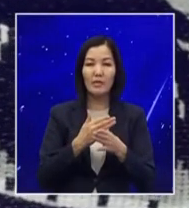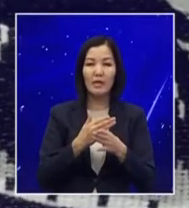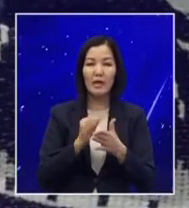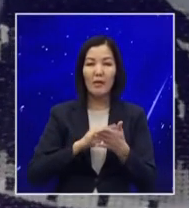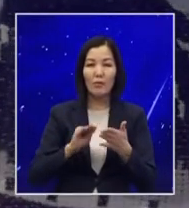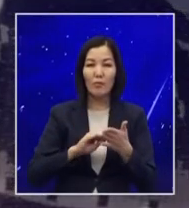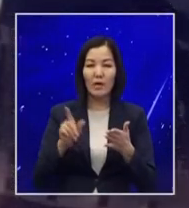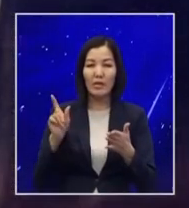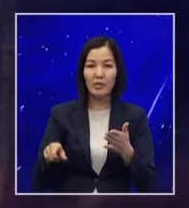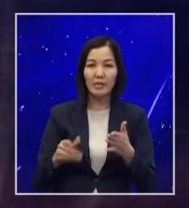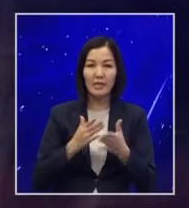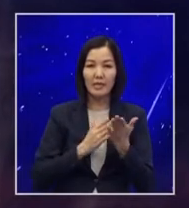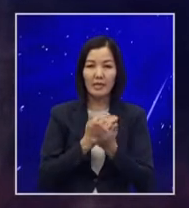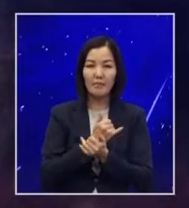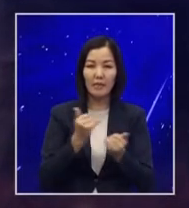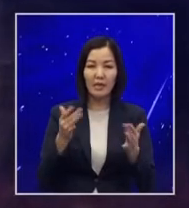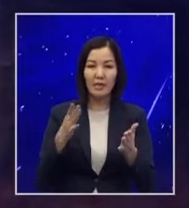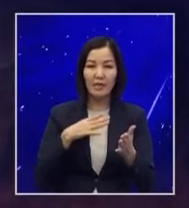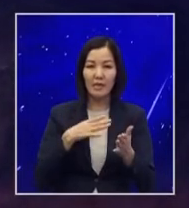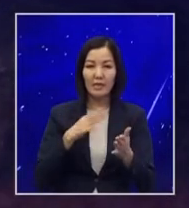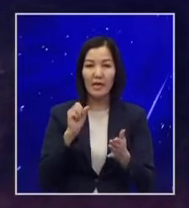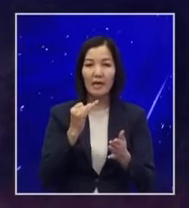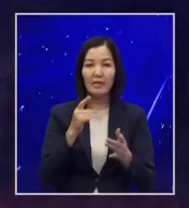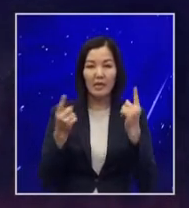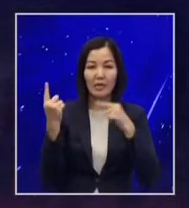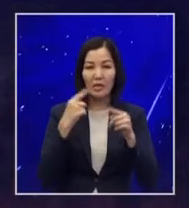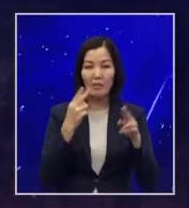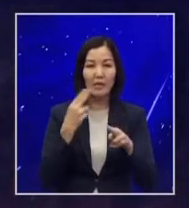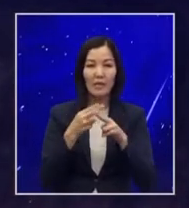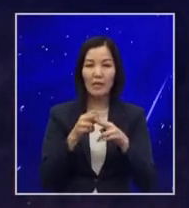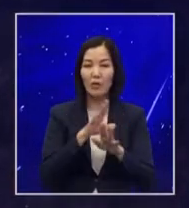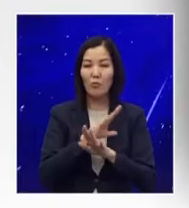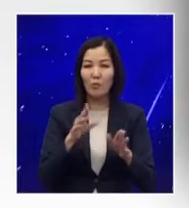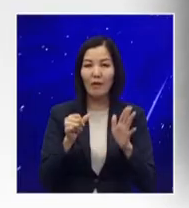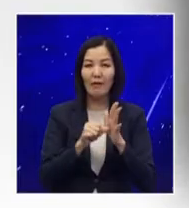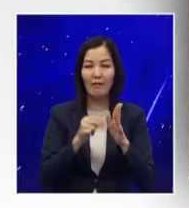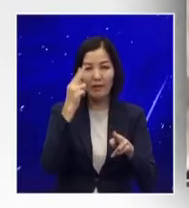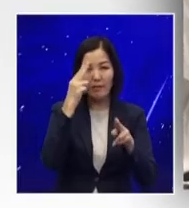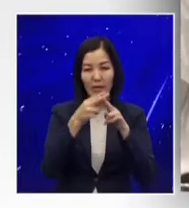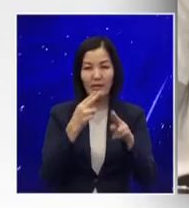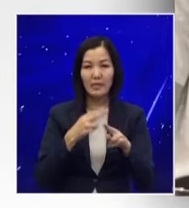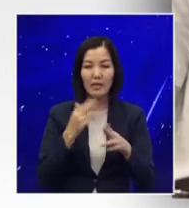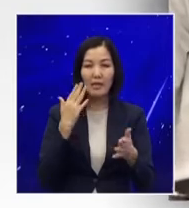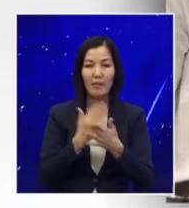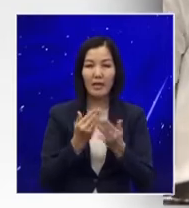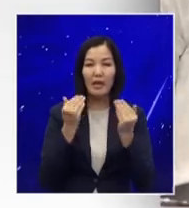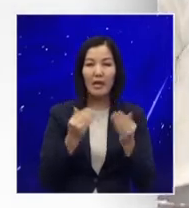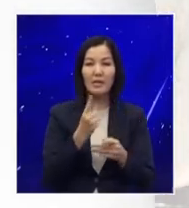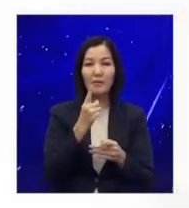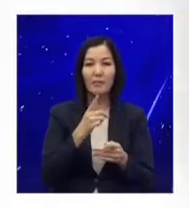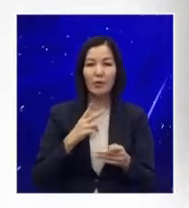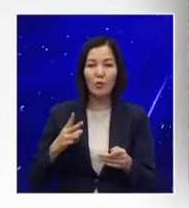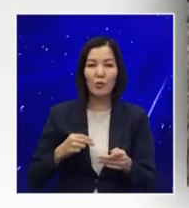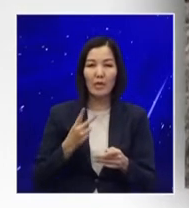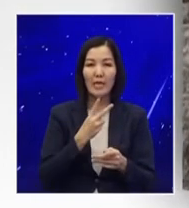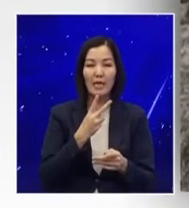атқарды. Бұл қызметінің ешбірі Сайын Мұратбеков шығармашылығына бөгет болмаған. Қаламгер алтағайынды болған. Қазіргі таңда жазушының бір ұл, екі